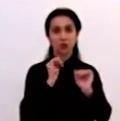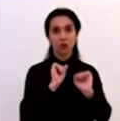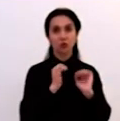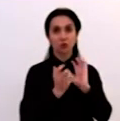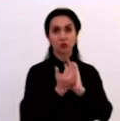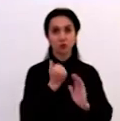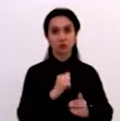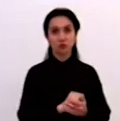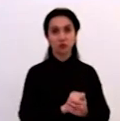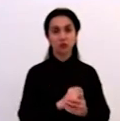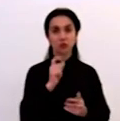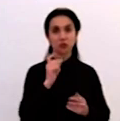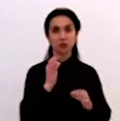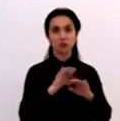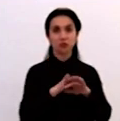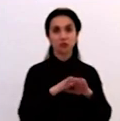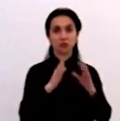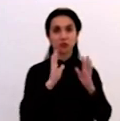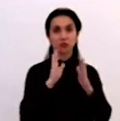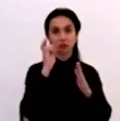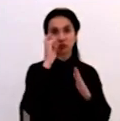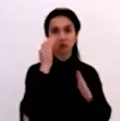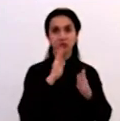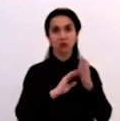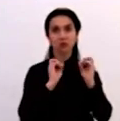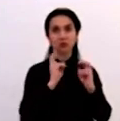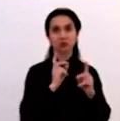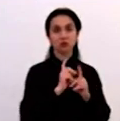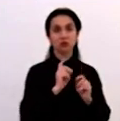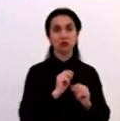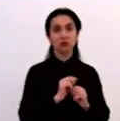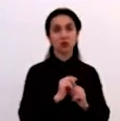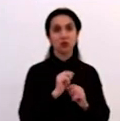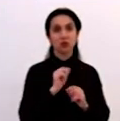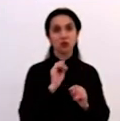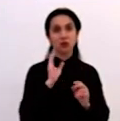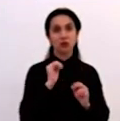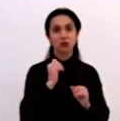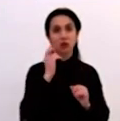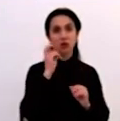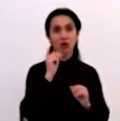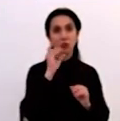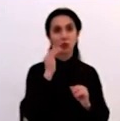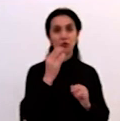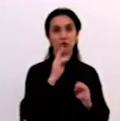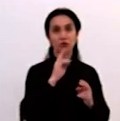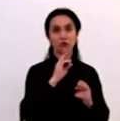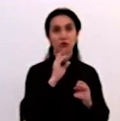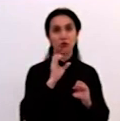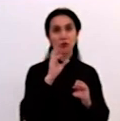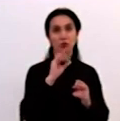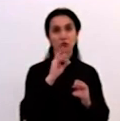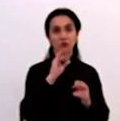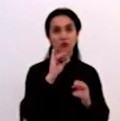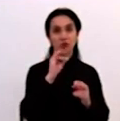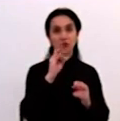oldini olish, shaxs, jamiyat, davlat xavfsizligi tahdidini oldini olish, axborotni yo'q qilish,